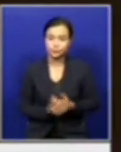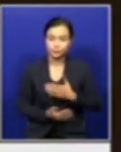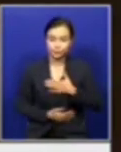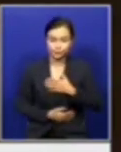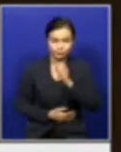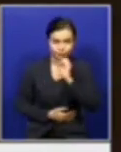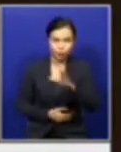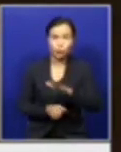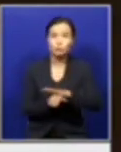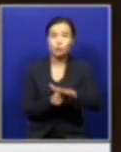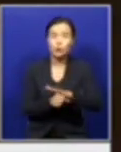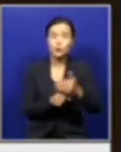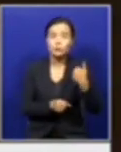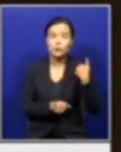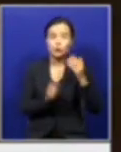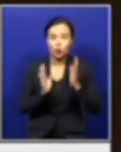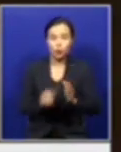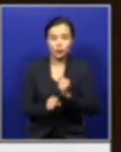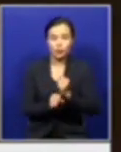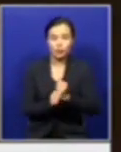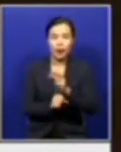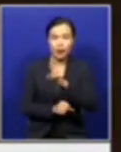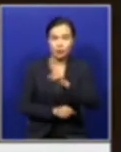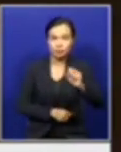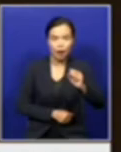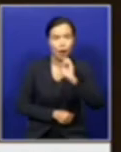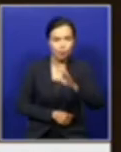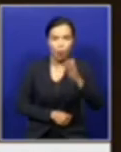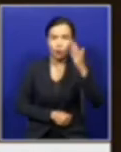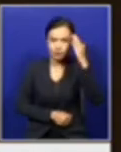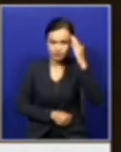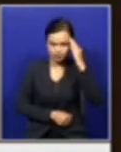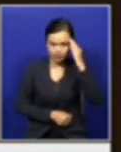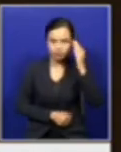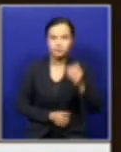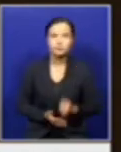พอดีทางเจ้าที่สภาให้ผมเรียนให้พวกเราทราบในเรื่องการ